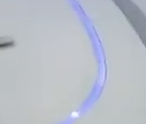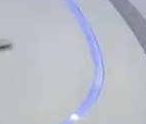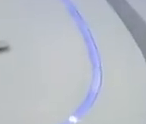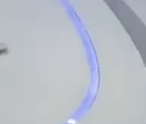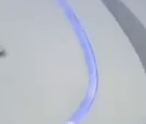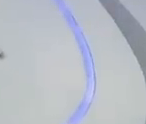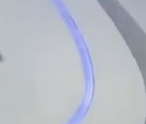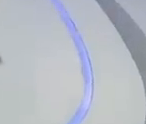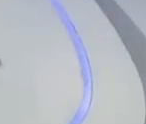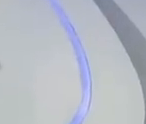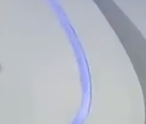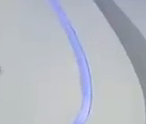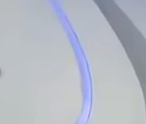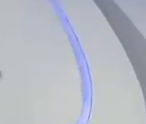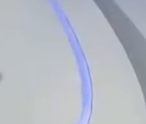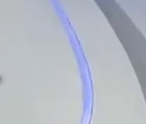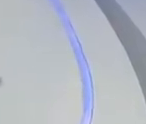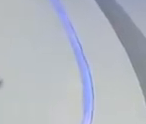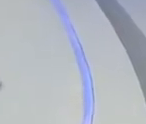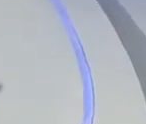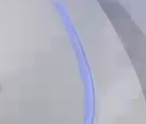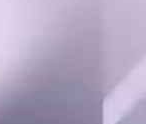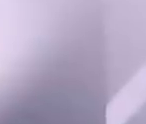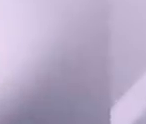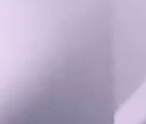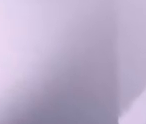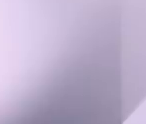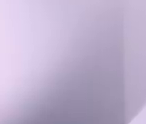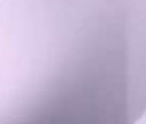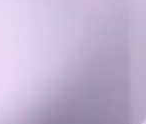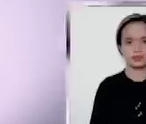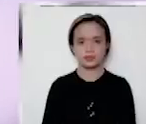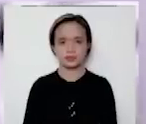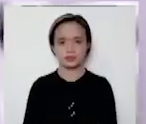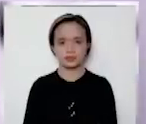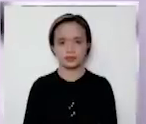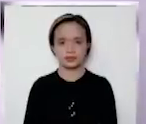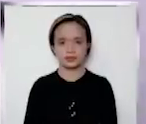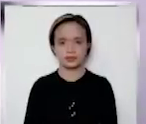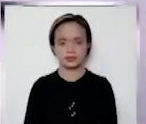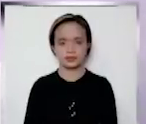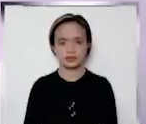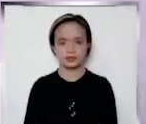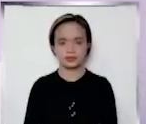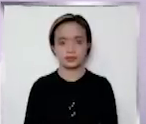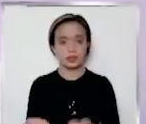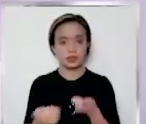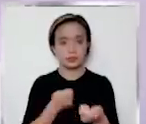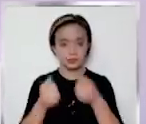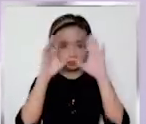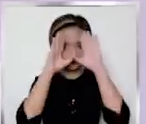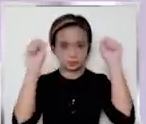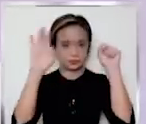Magandang gabi po, Luzon, Visayas at Mindanao. Nagpalit na ng focus ang Administrasyong Marcos kaugnay